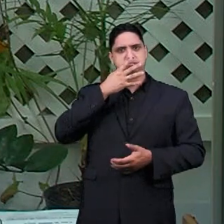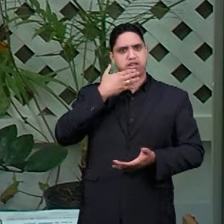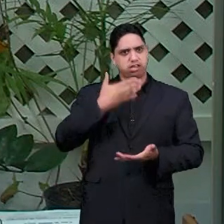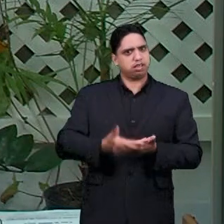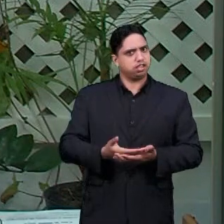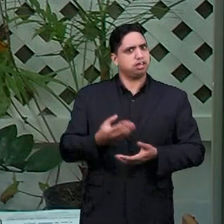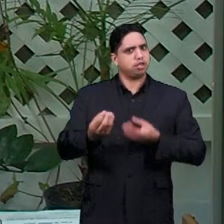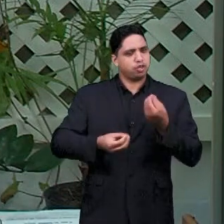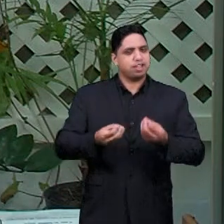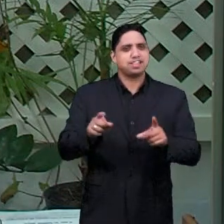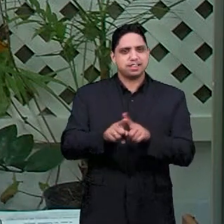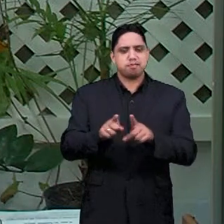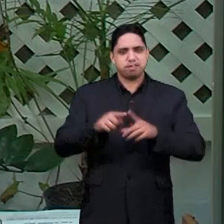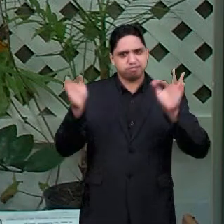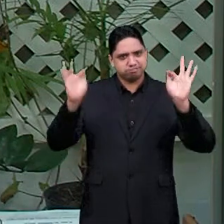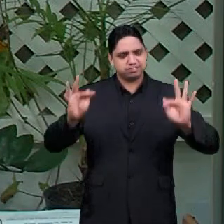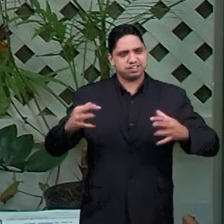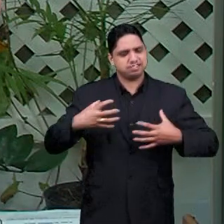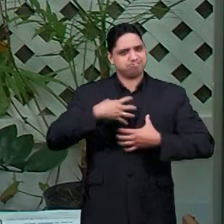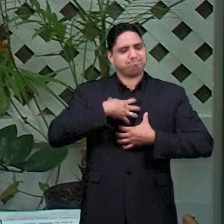émerveillés et joyeux